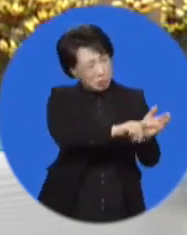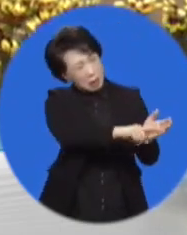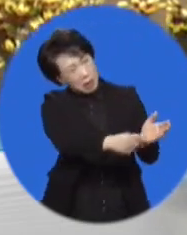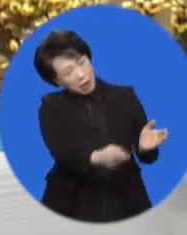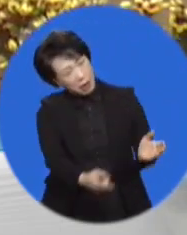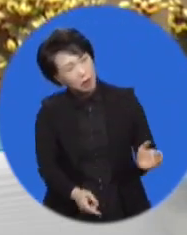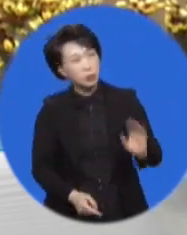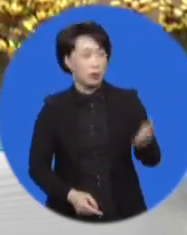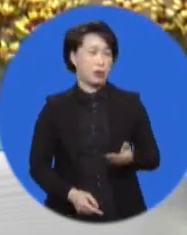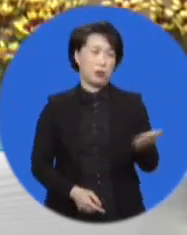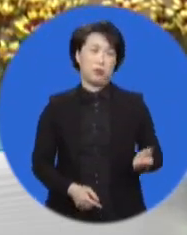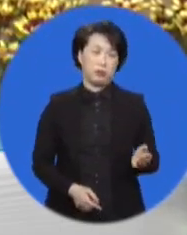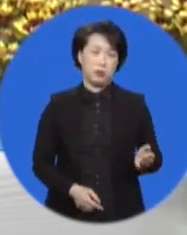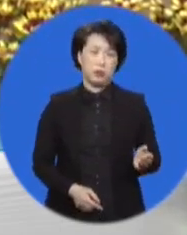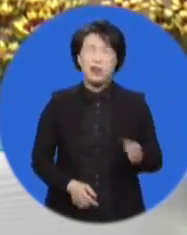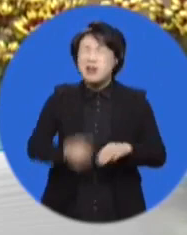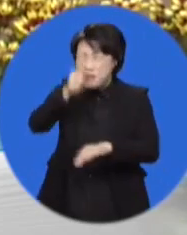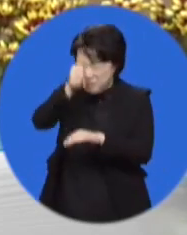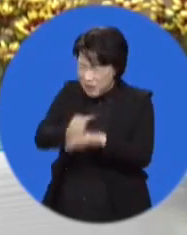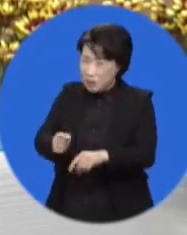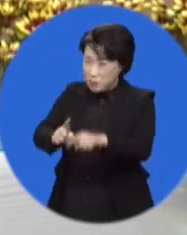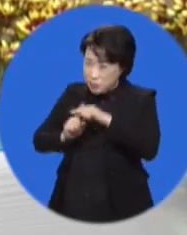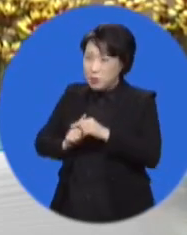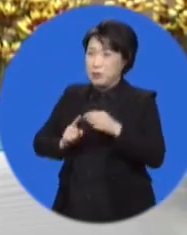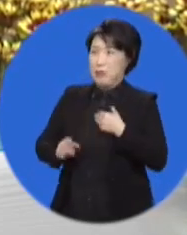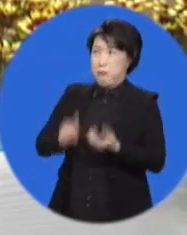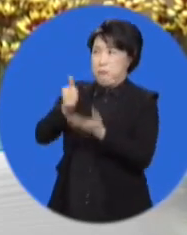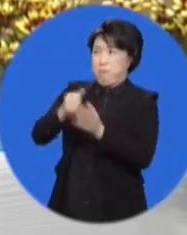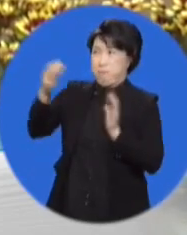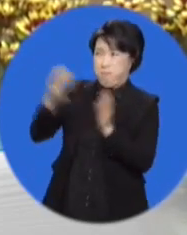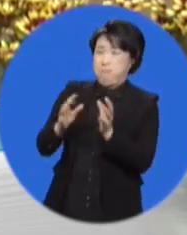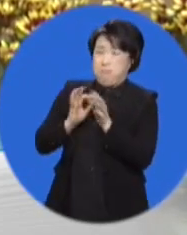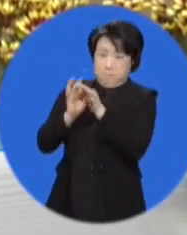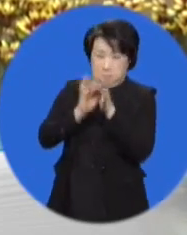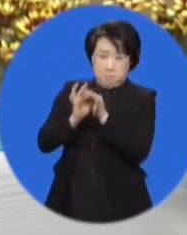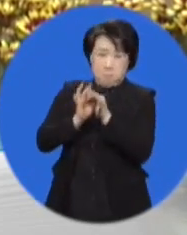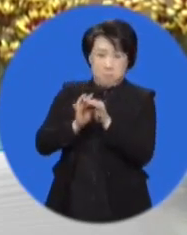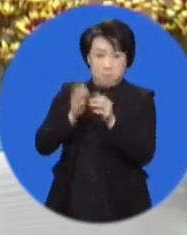나갑니다. 우리는 끝까지 죽어도 나는 붙어 있어야 돼요.